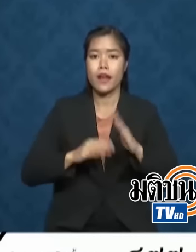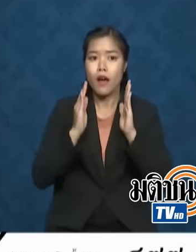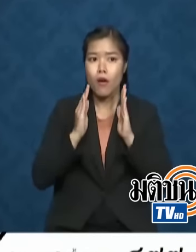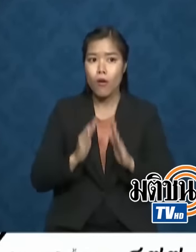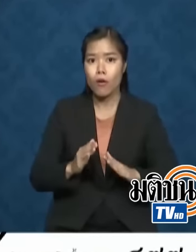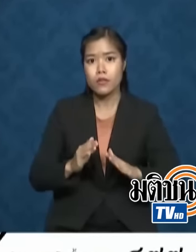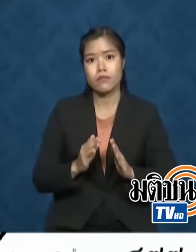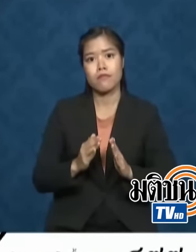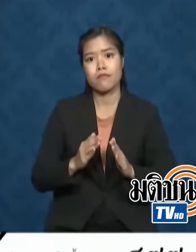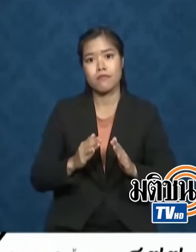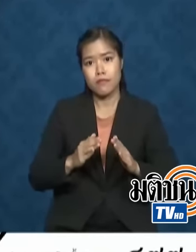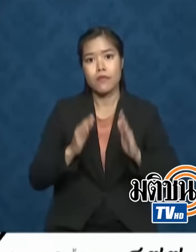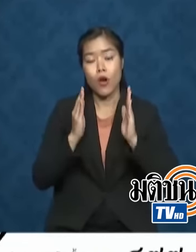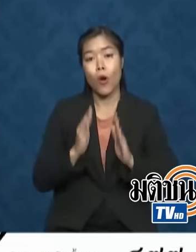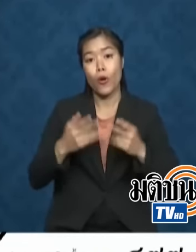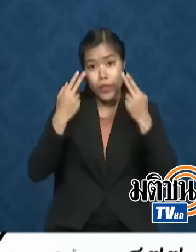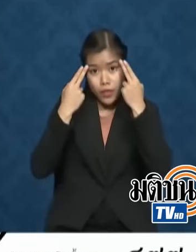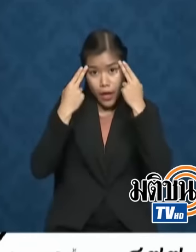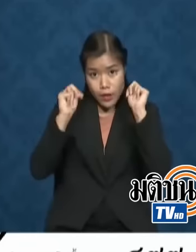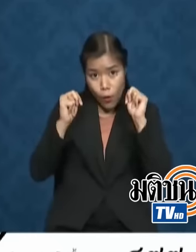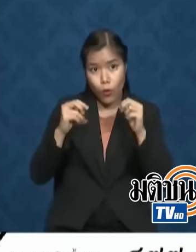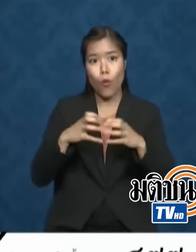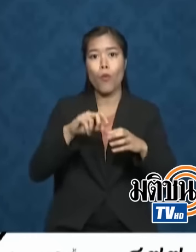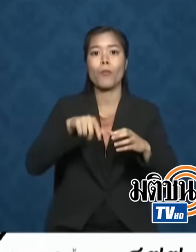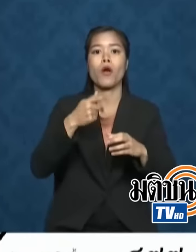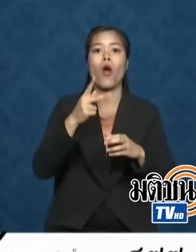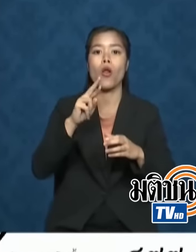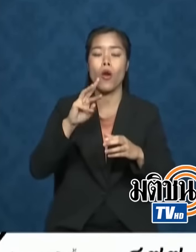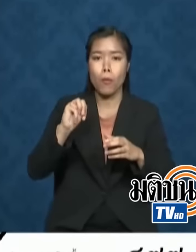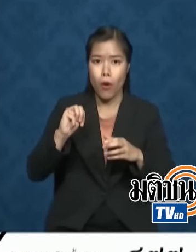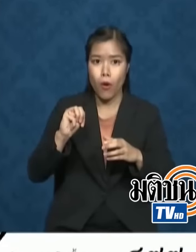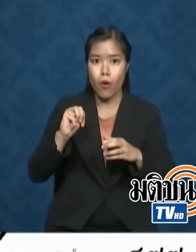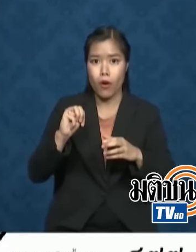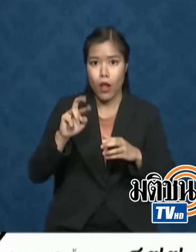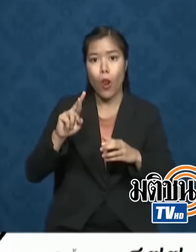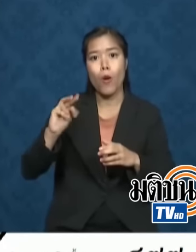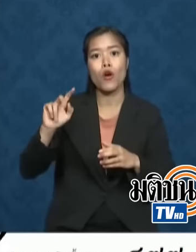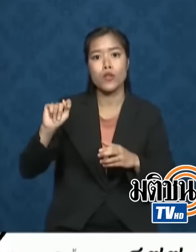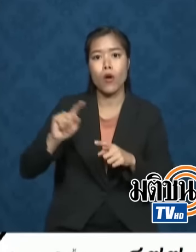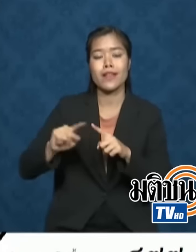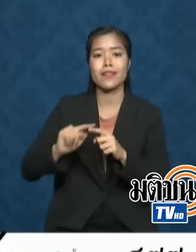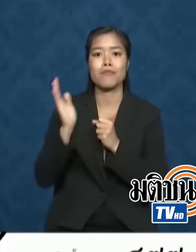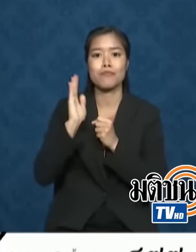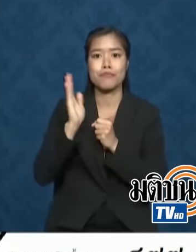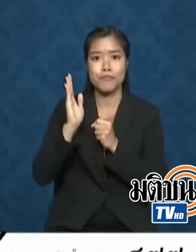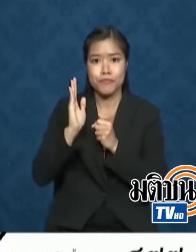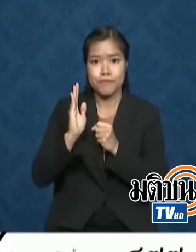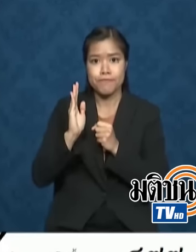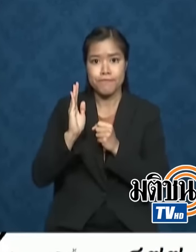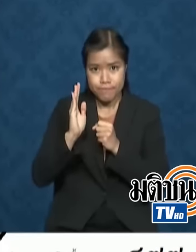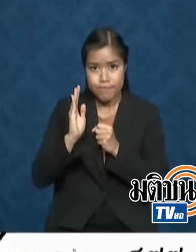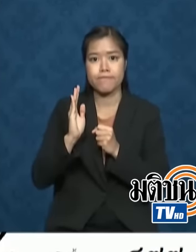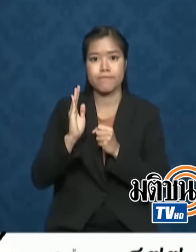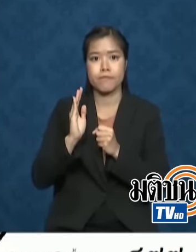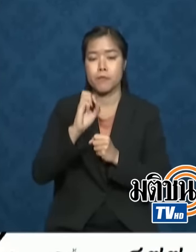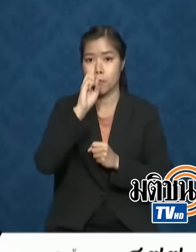ผู้บริหารประเทศหรือคณะรัฐมนตรีได้เคยพูดได้เคยแถลงหรือได้เคยให้คำมั่นสัญญากับประชาชน